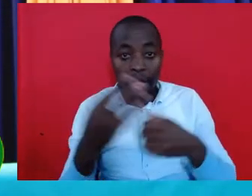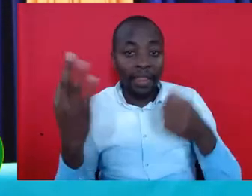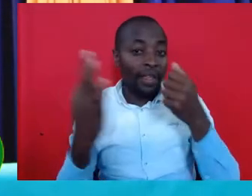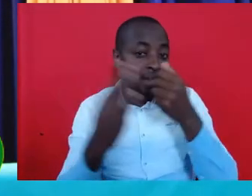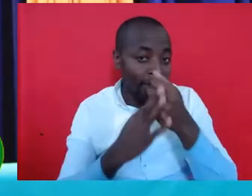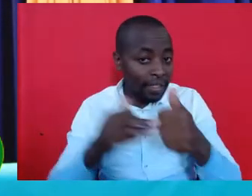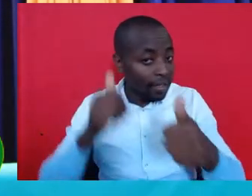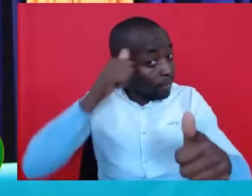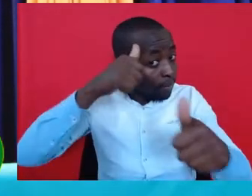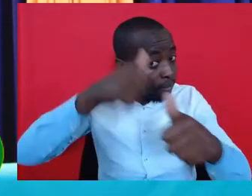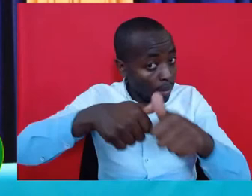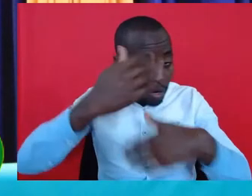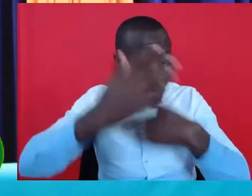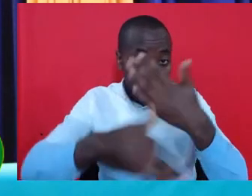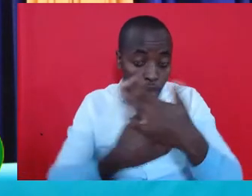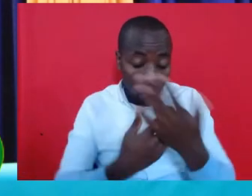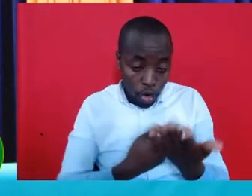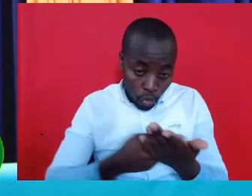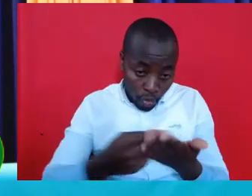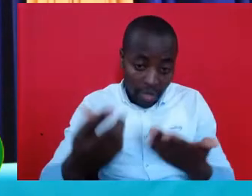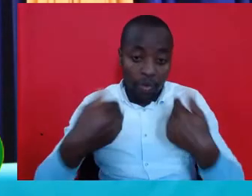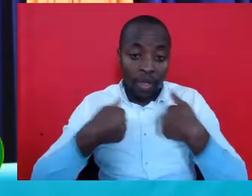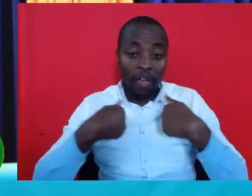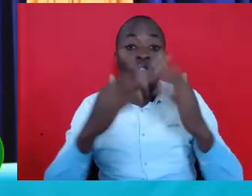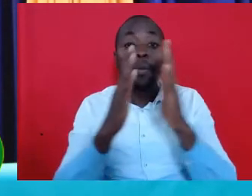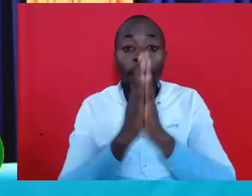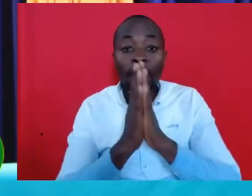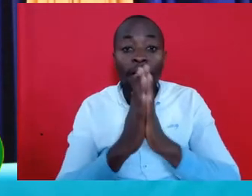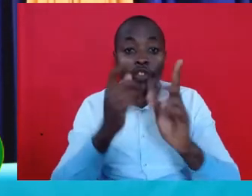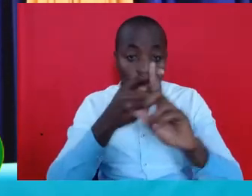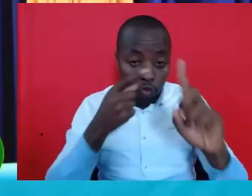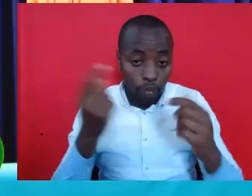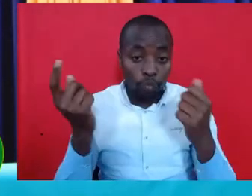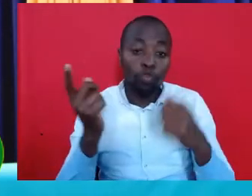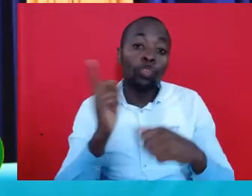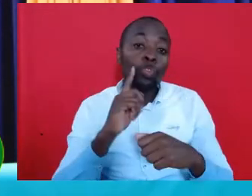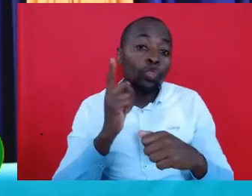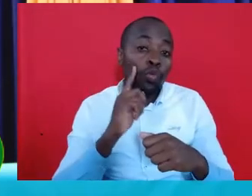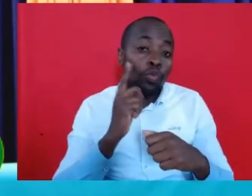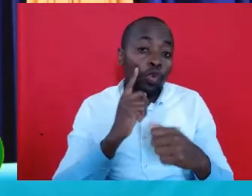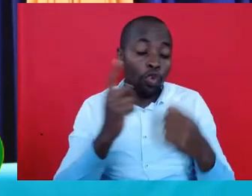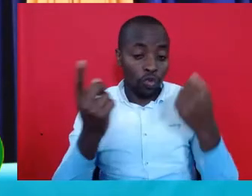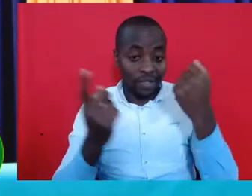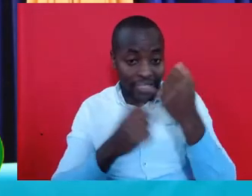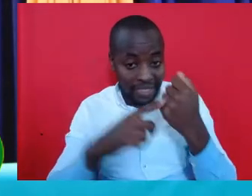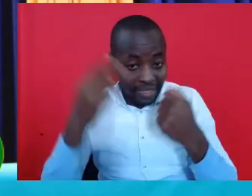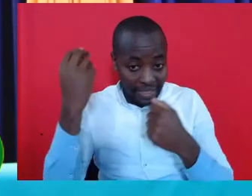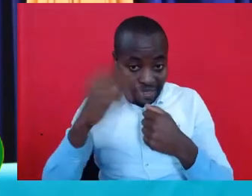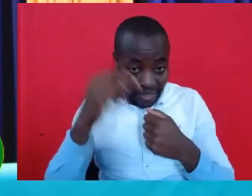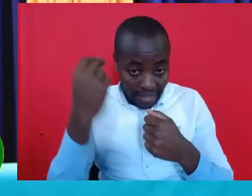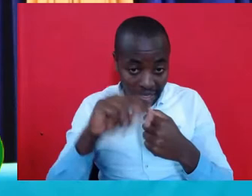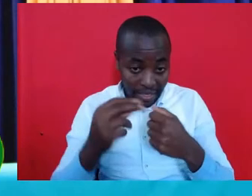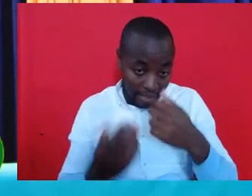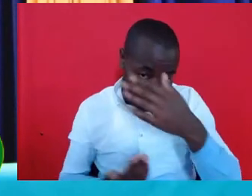maombi kila siku kuanzia kesho saa 12:30 asubuhi.